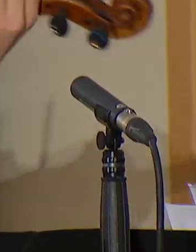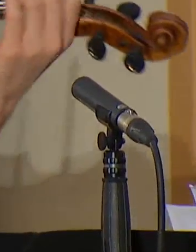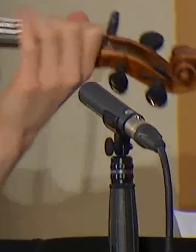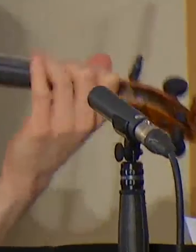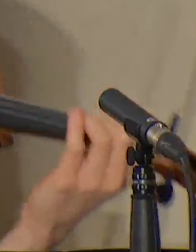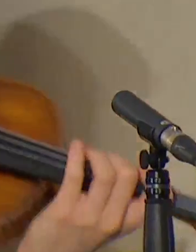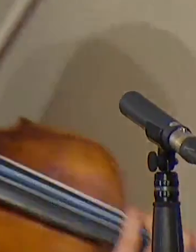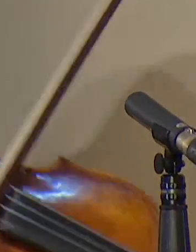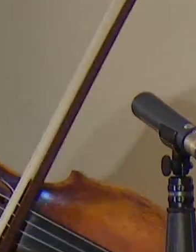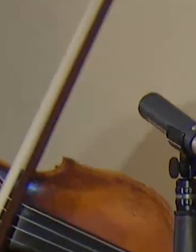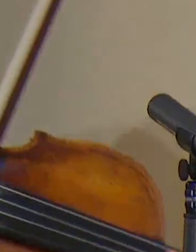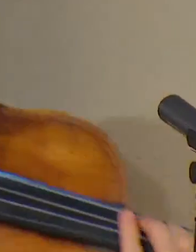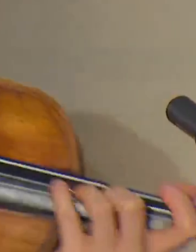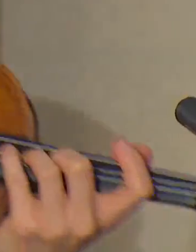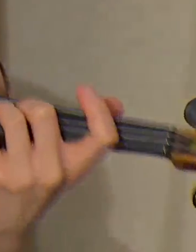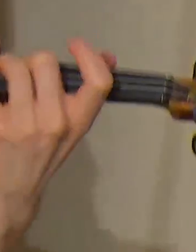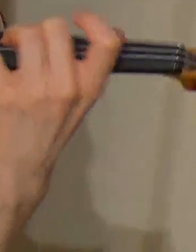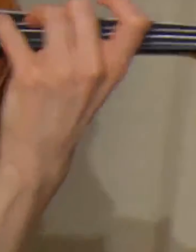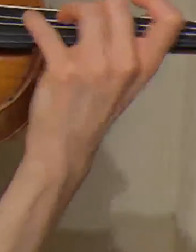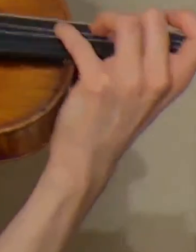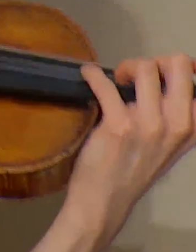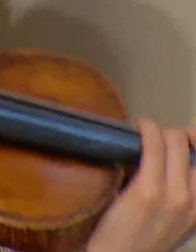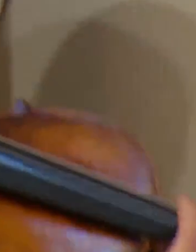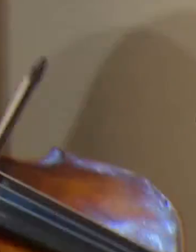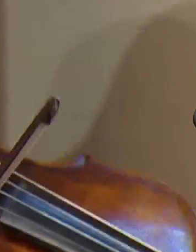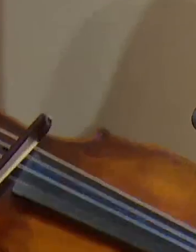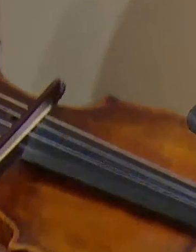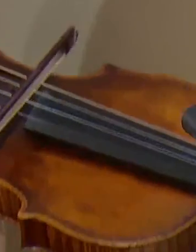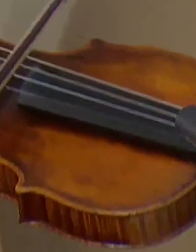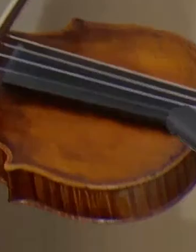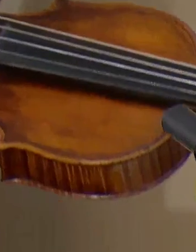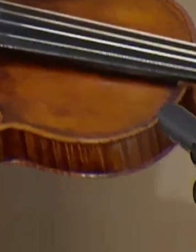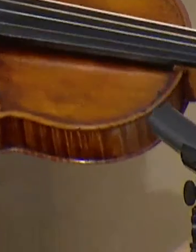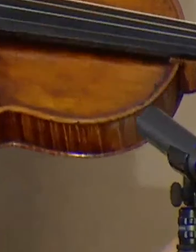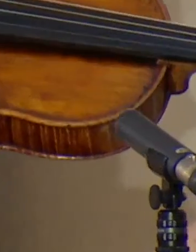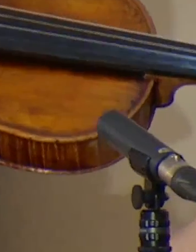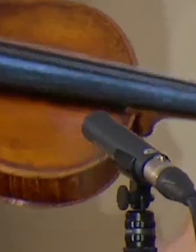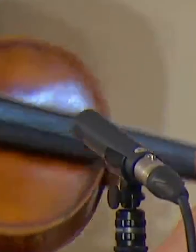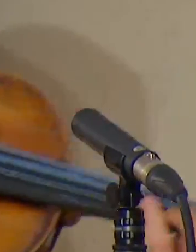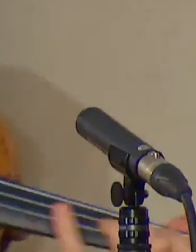Thank you.